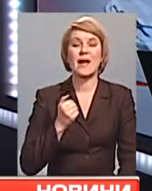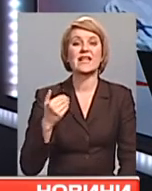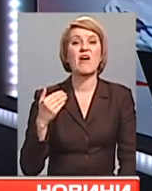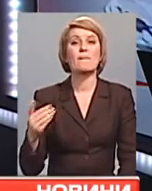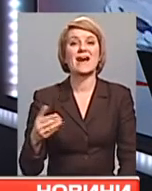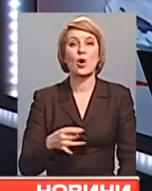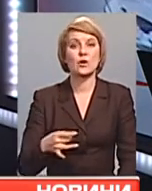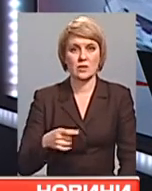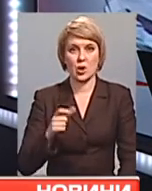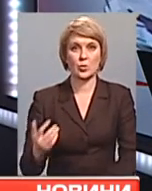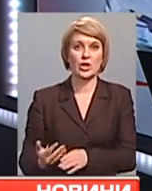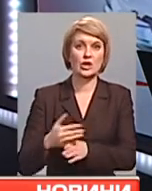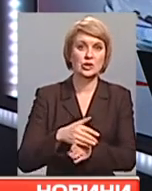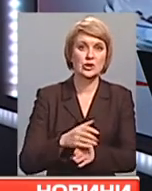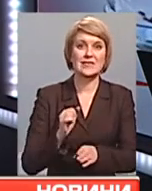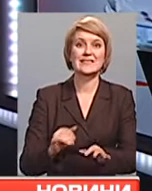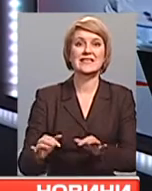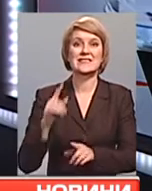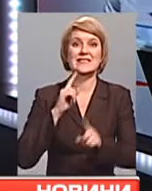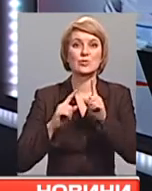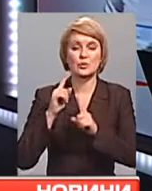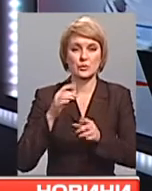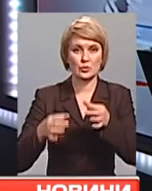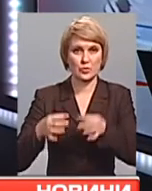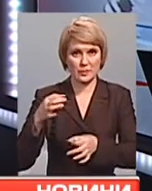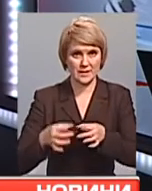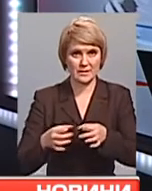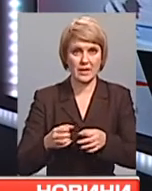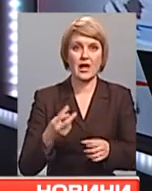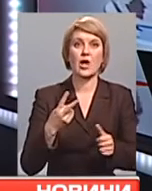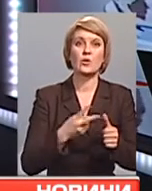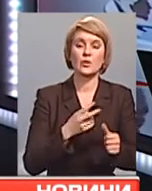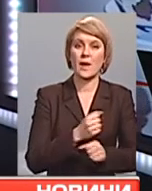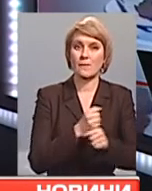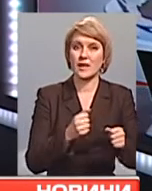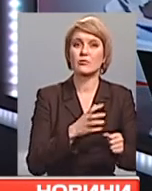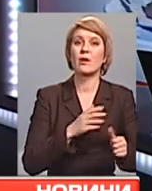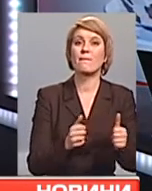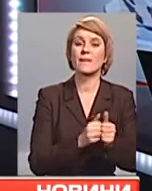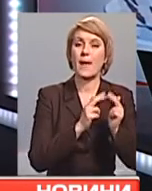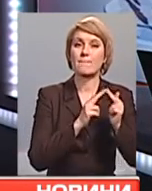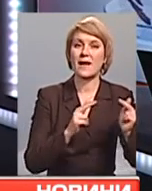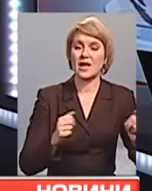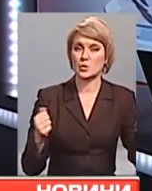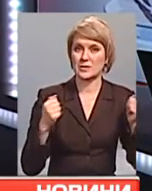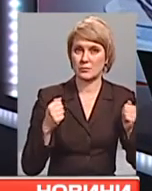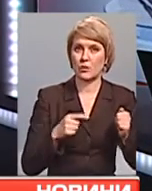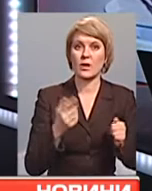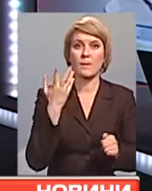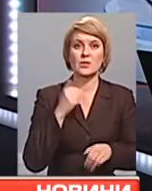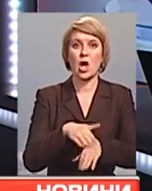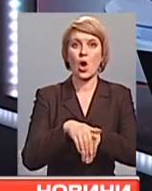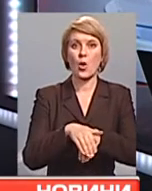судового засідання в справі побратима. Другий теракт, 22 лютого, поблизу палацу спорту. Там під час руху колони патріотичних